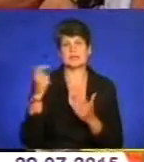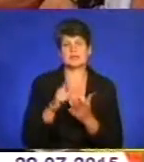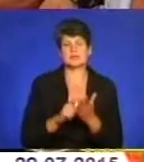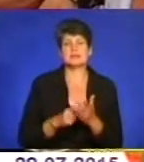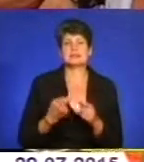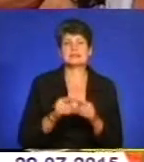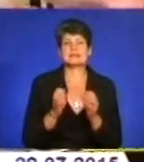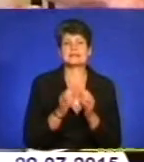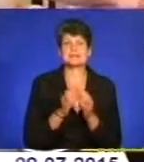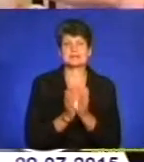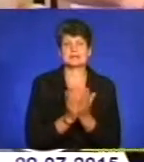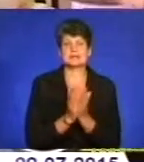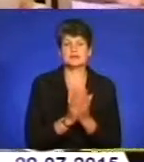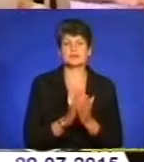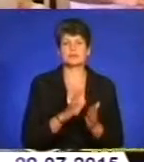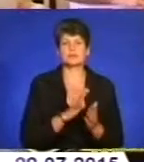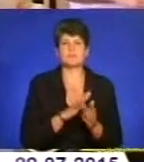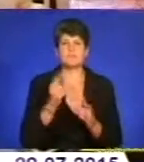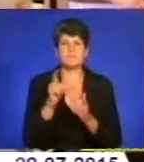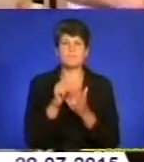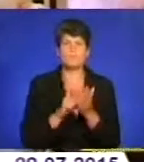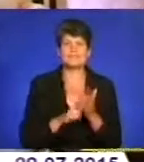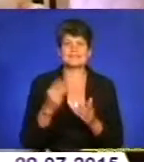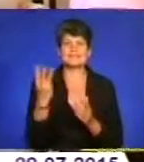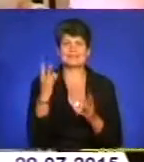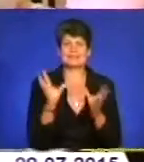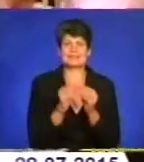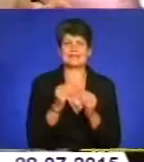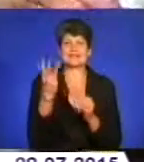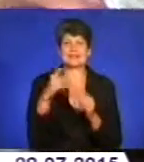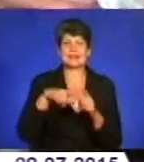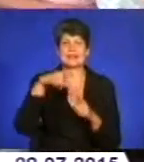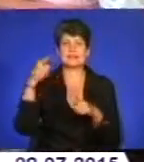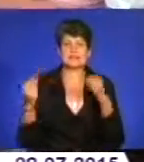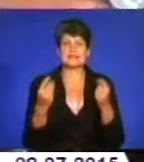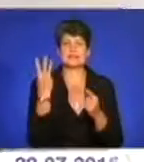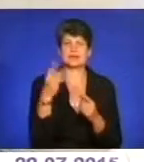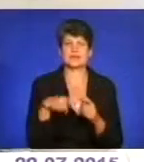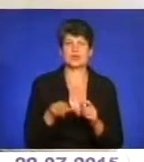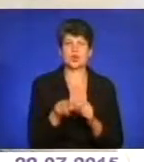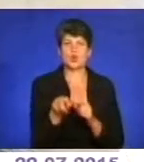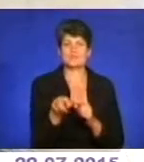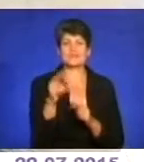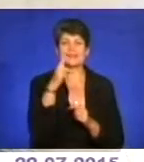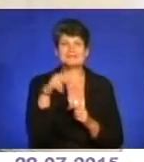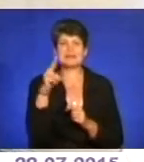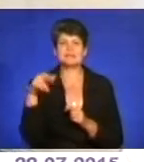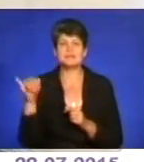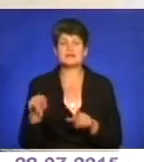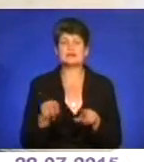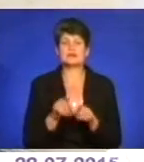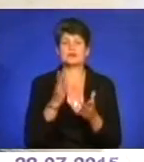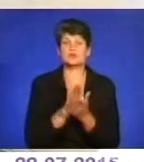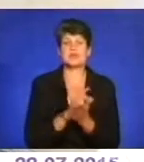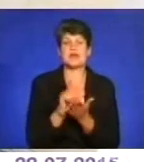10-та книга авторки. Першими були поетичні збірки «Три єдність», «Три лисник» і «Три дороги». Дар'я Дмитрівна також є автором